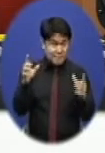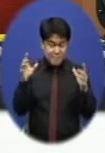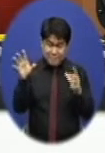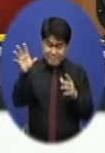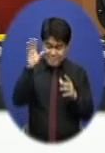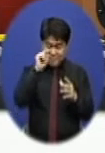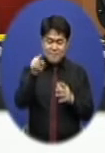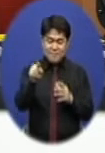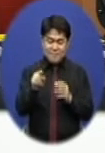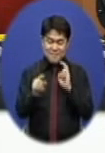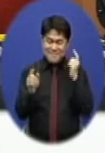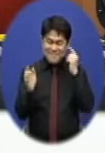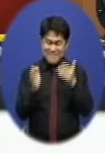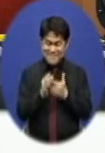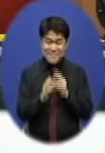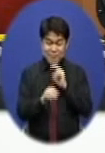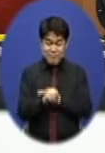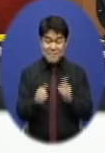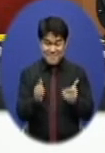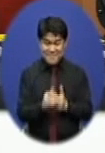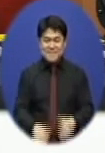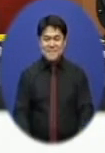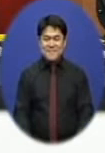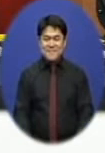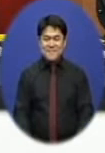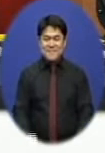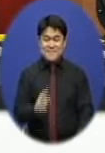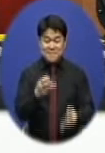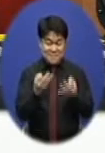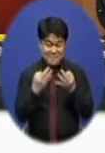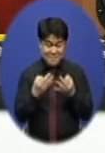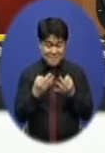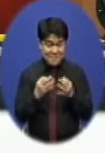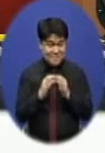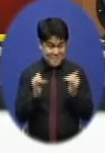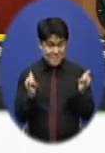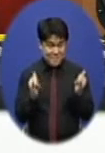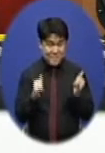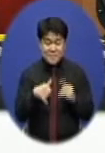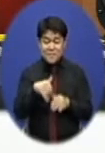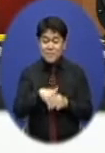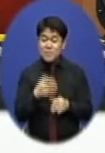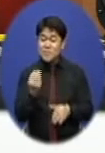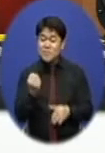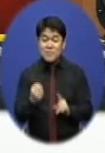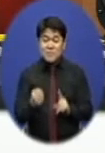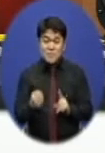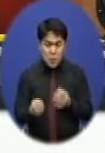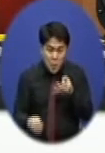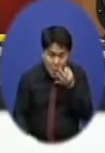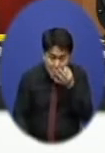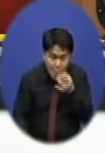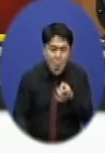네 그렇게 노래를 들었습니다. 노래 잘 불러주셨고요. 그래요. 우리 시청자 심사단은 몇 표를 주셨는지 보겠습니다. 네, 함께